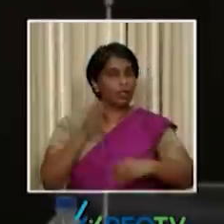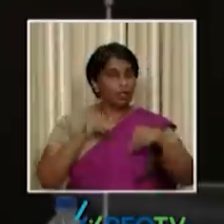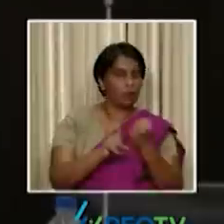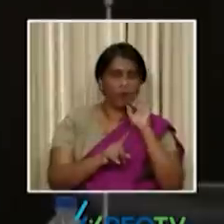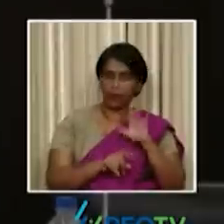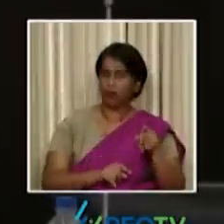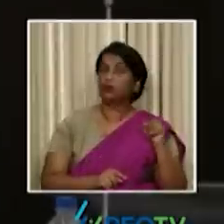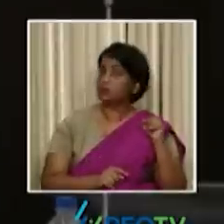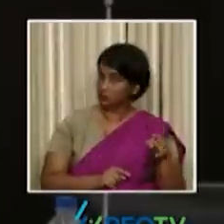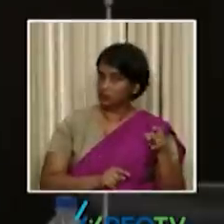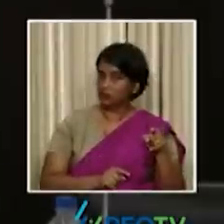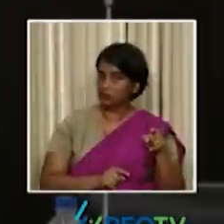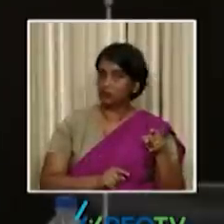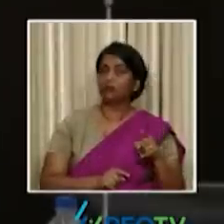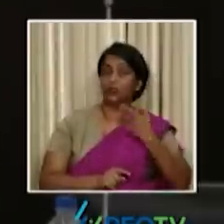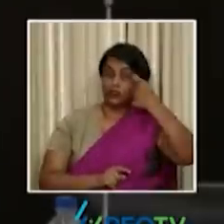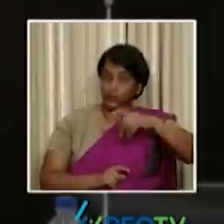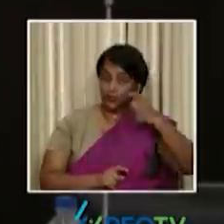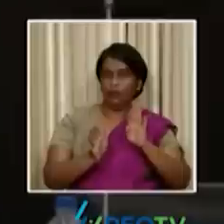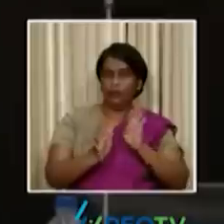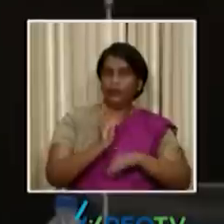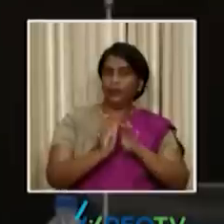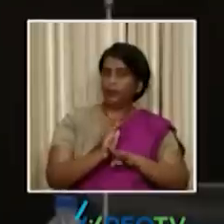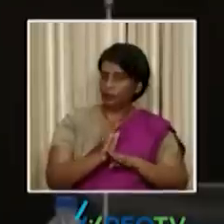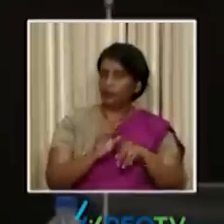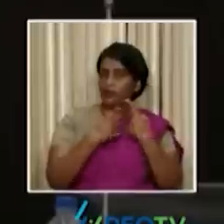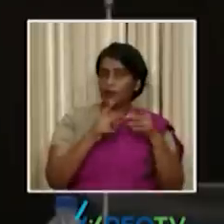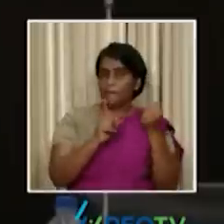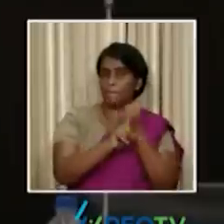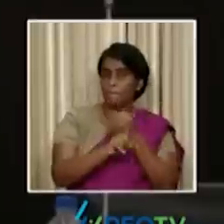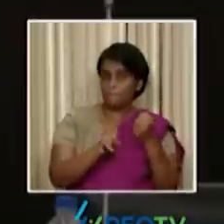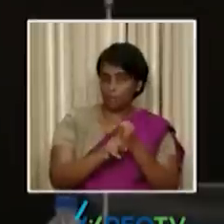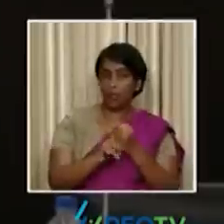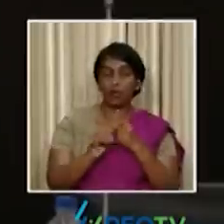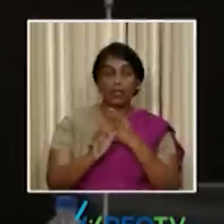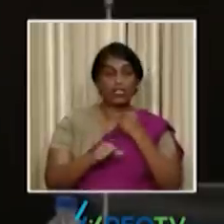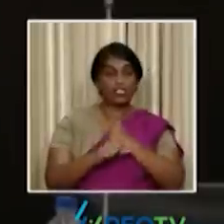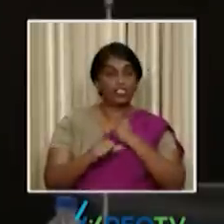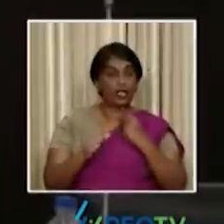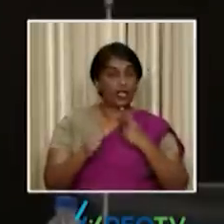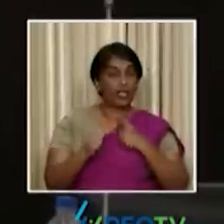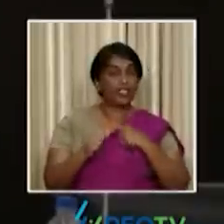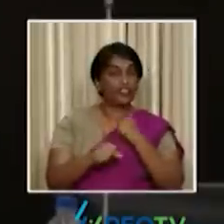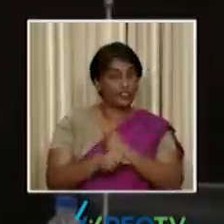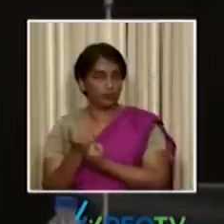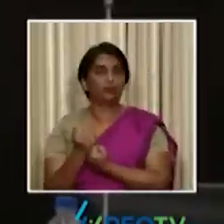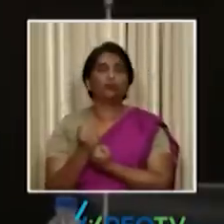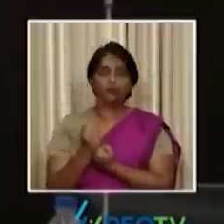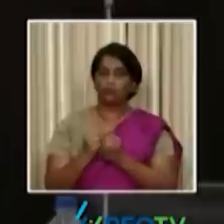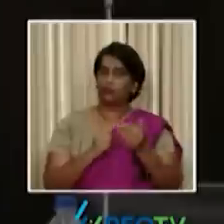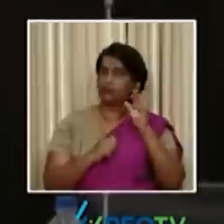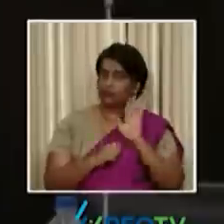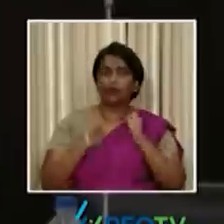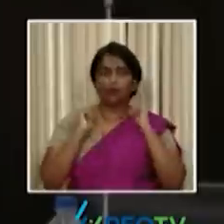බලපෑම් මත ඒවා වල සාක්ෂි වළක්වන්නටත් විවිධ බලපෑම් කරන්නටත් නීතිපතිවරයා පවා ඒ සැකකරුවන් වෙනුවෙන් පෙනී